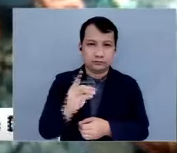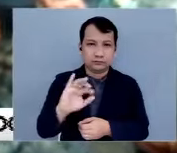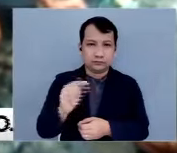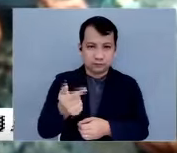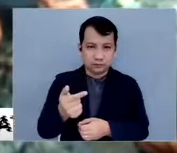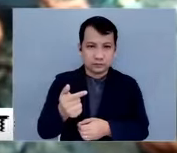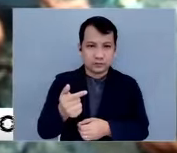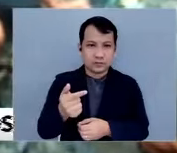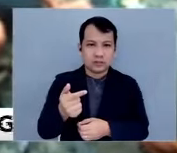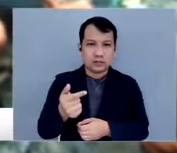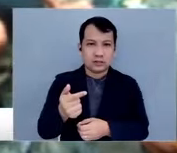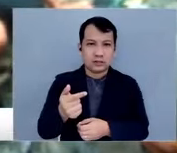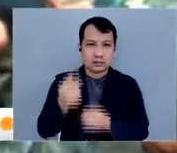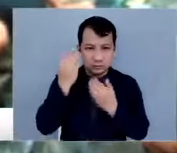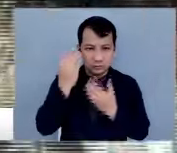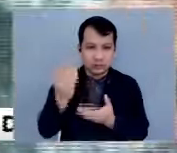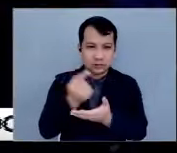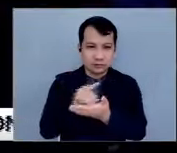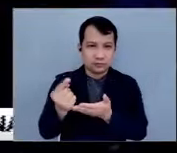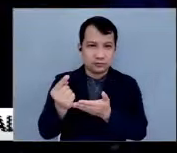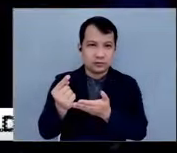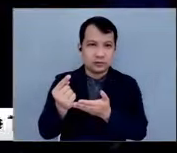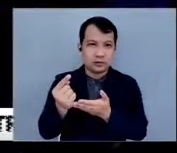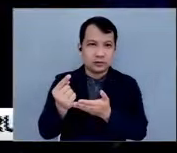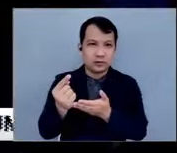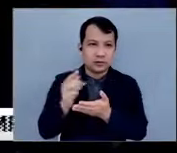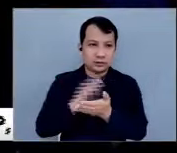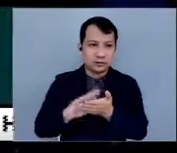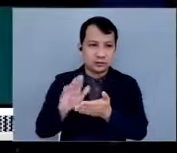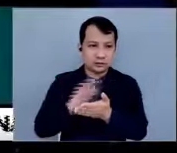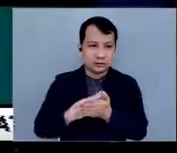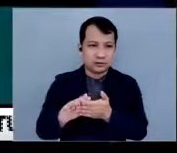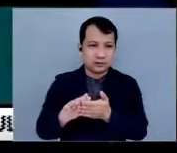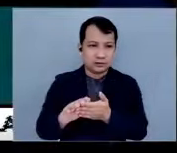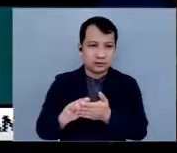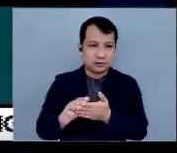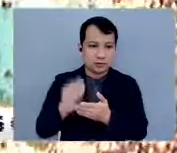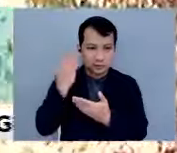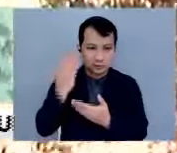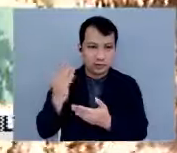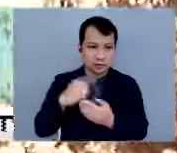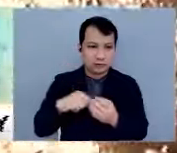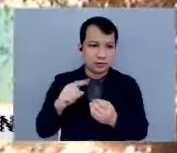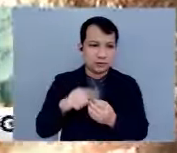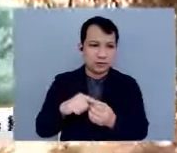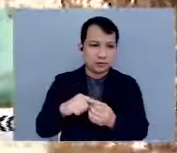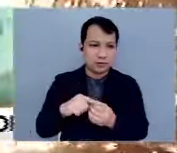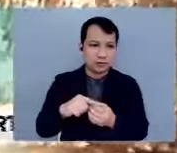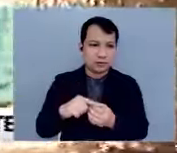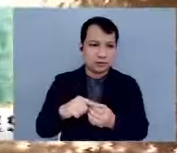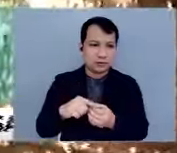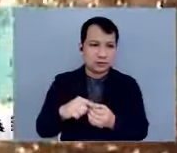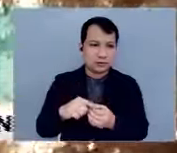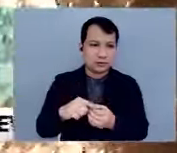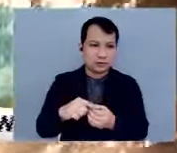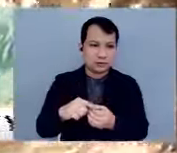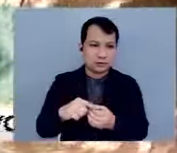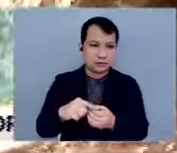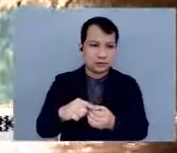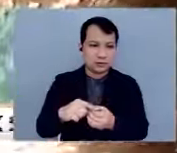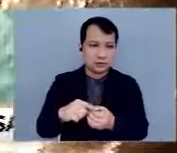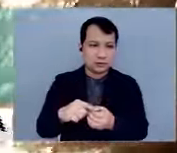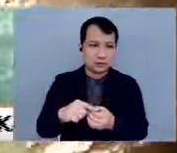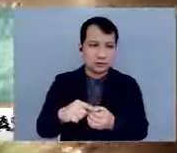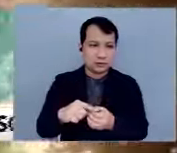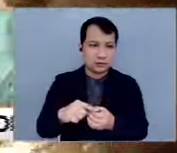na magdaos ng lingguhang cleanup drive. Umaasa rin ang barangay na madaragdagan ang gamit nilang panlinis. Dapat po